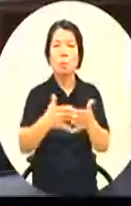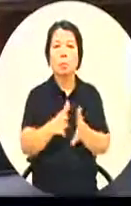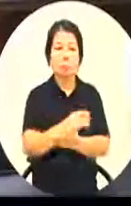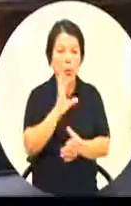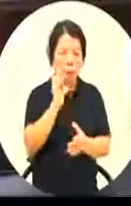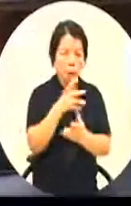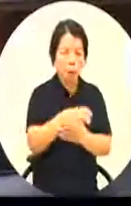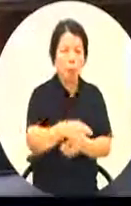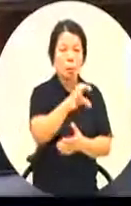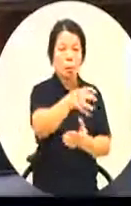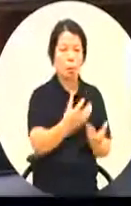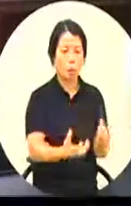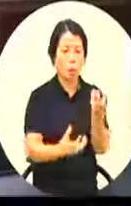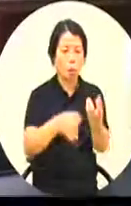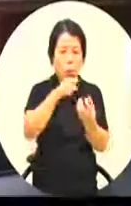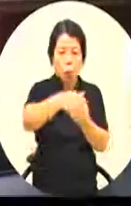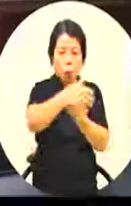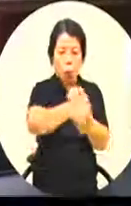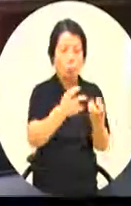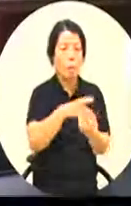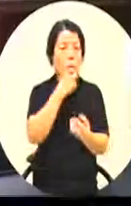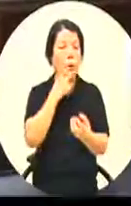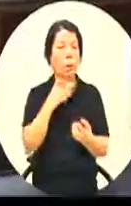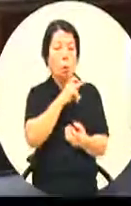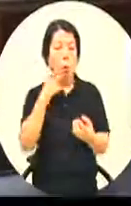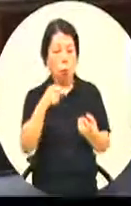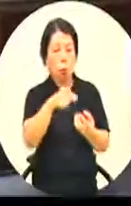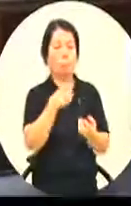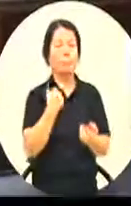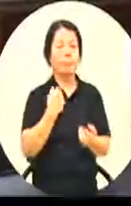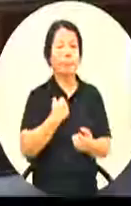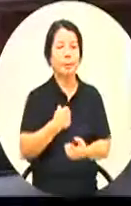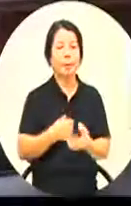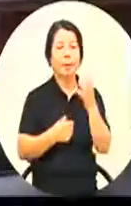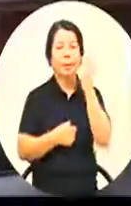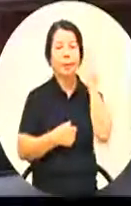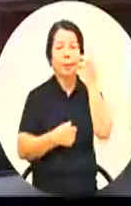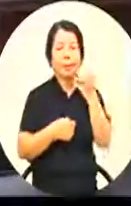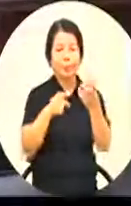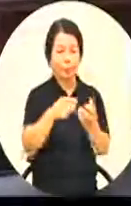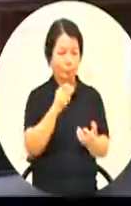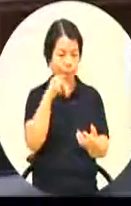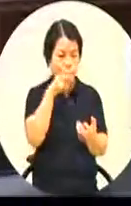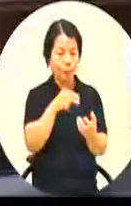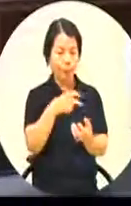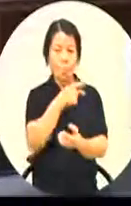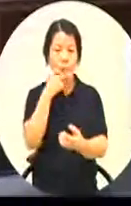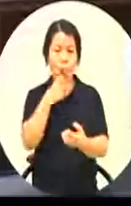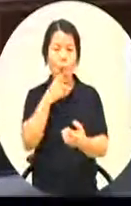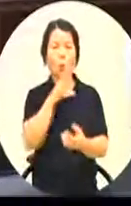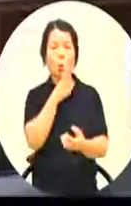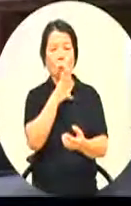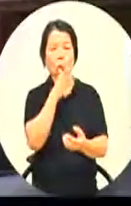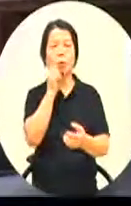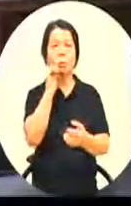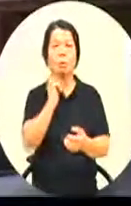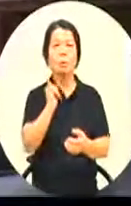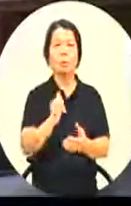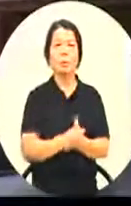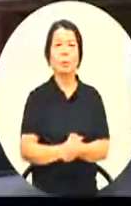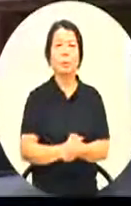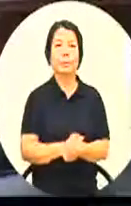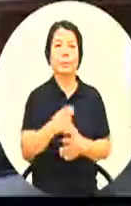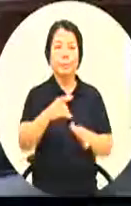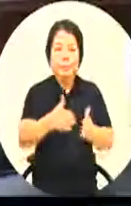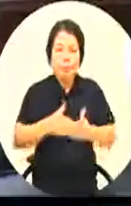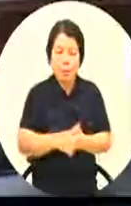知道英文叫 orange 就是这样子而已，苹果叫 apple 就是这样子而已。好，那至于说他是不是真的有兴趣，至少